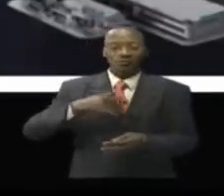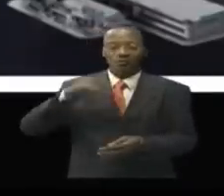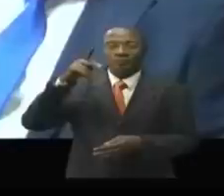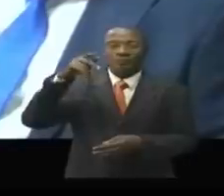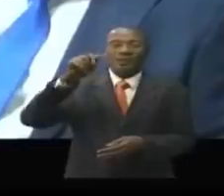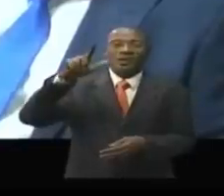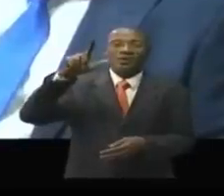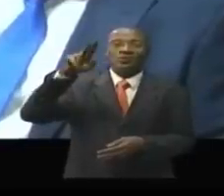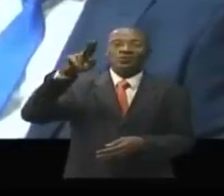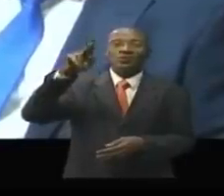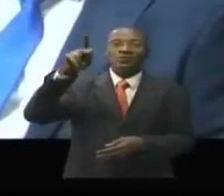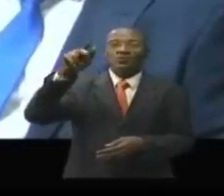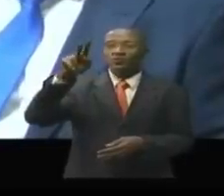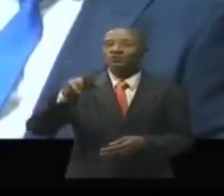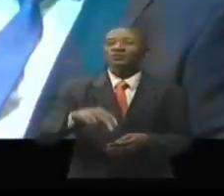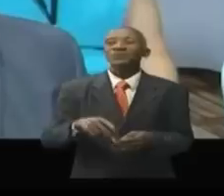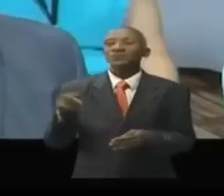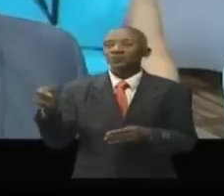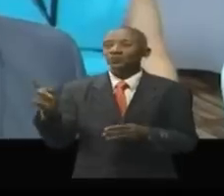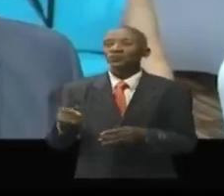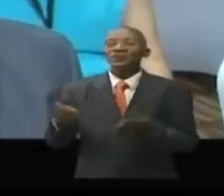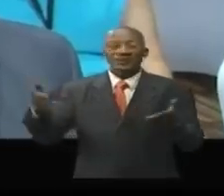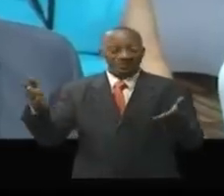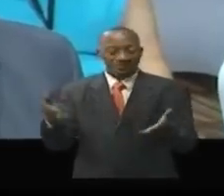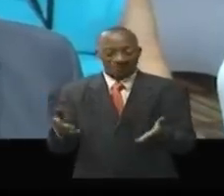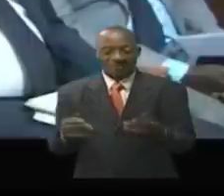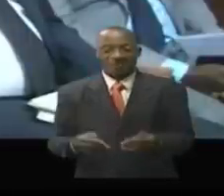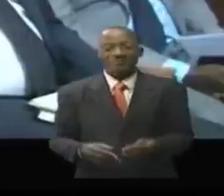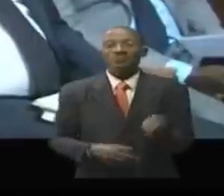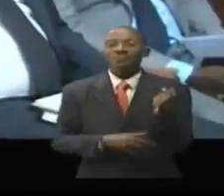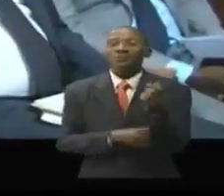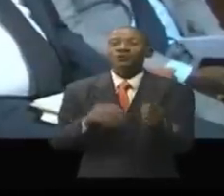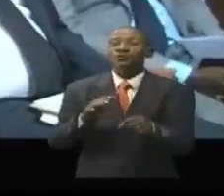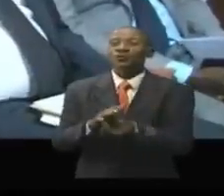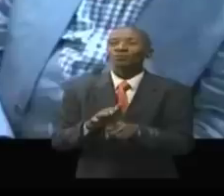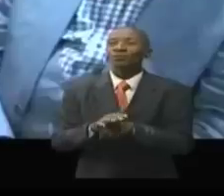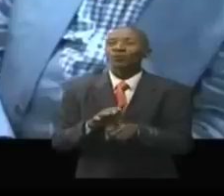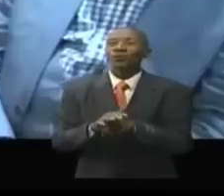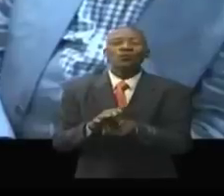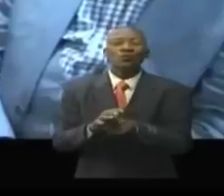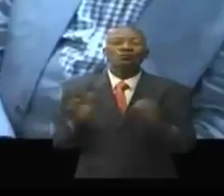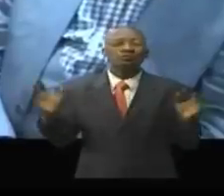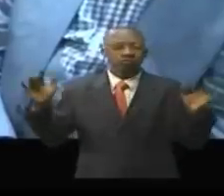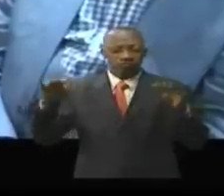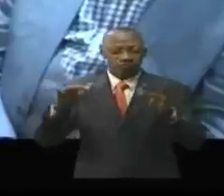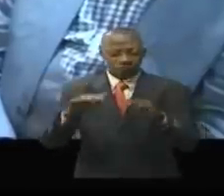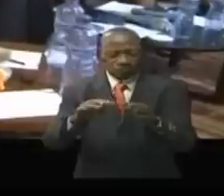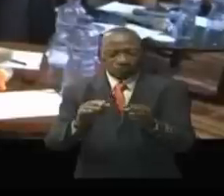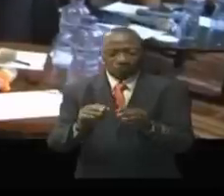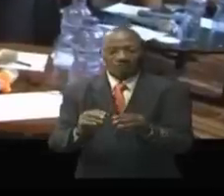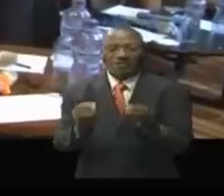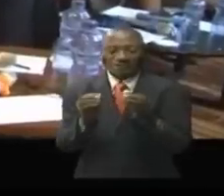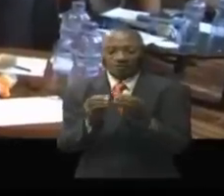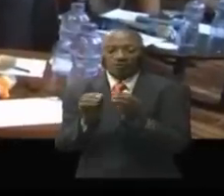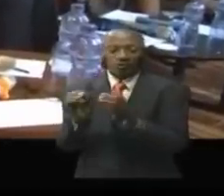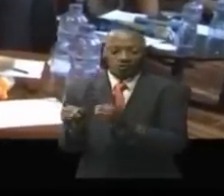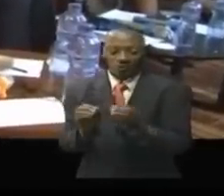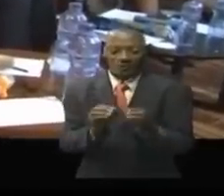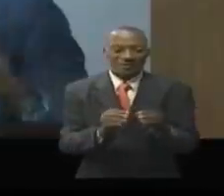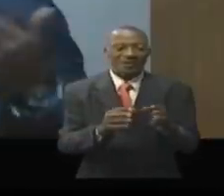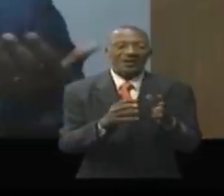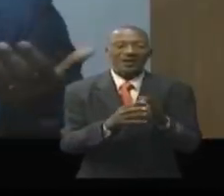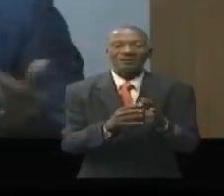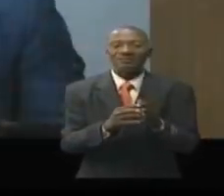et juste. Les participants à cette rencontre organisée par Cobalt Institute, une association mondiale